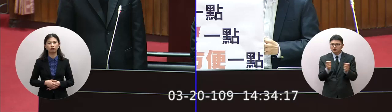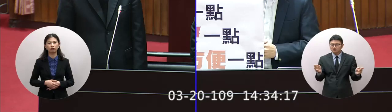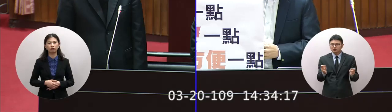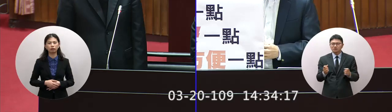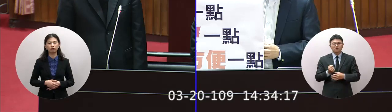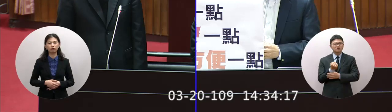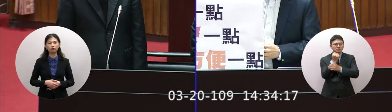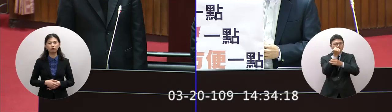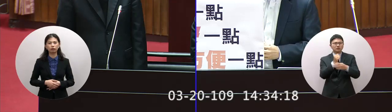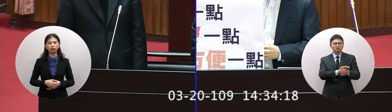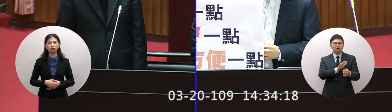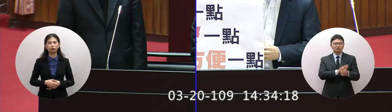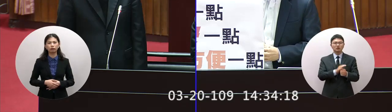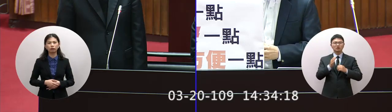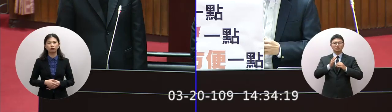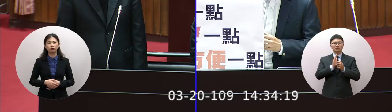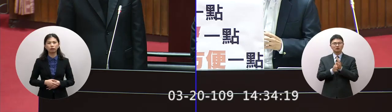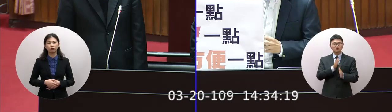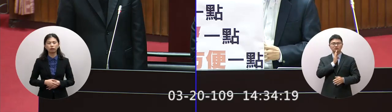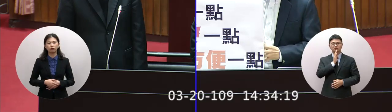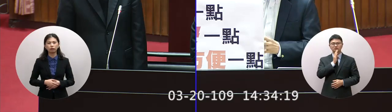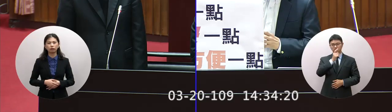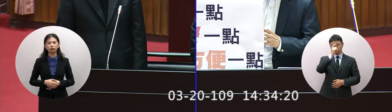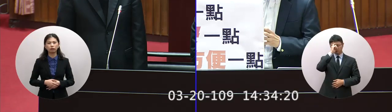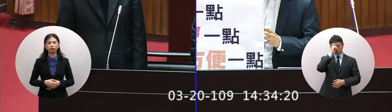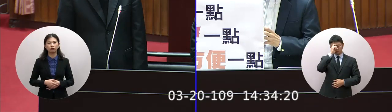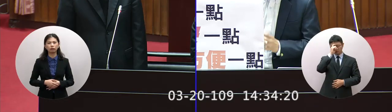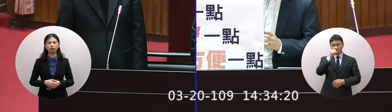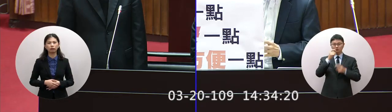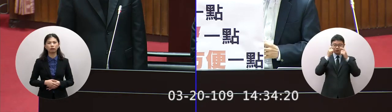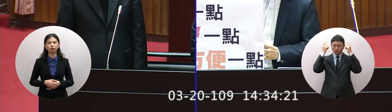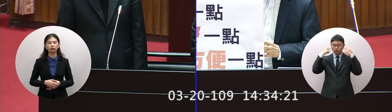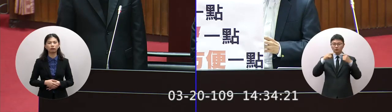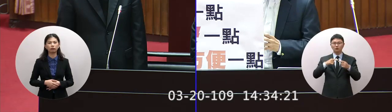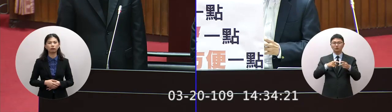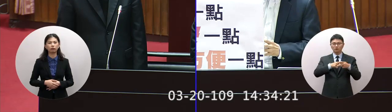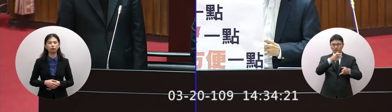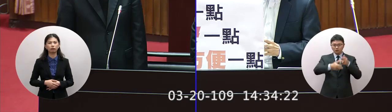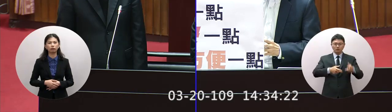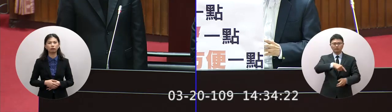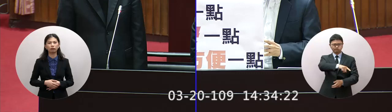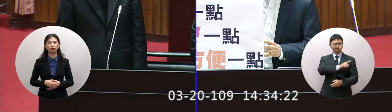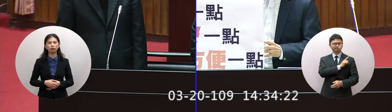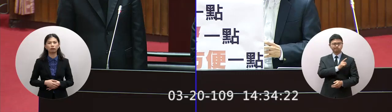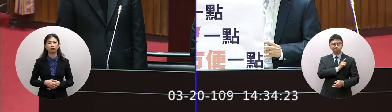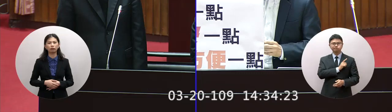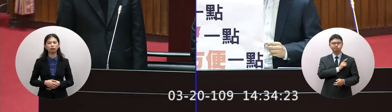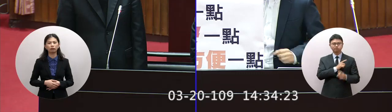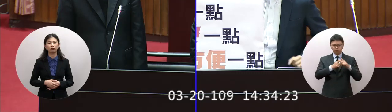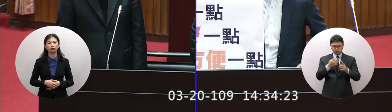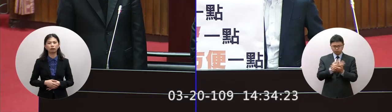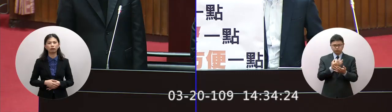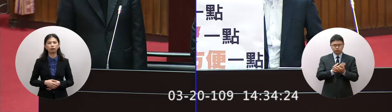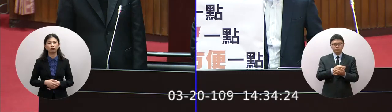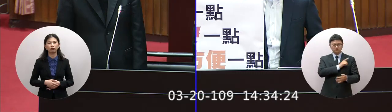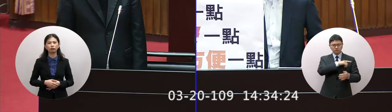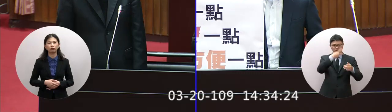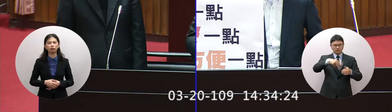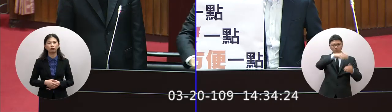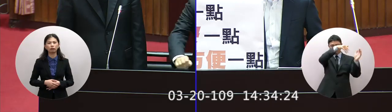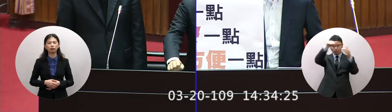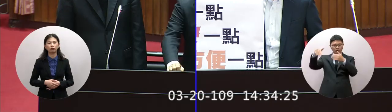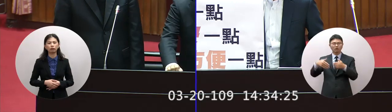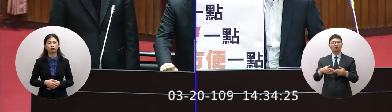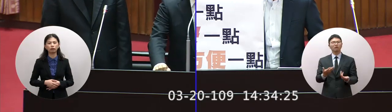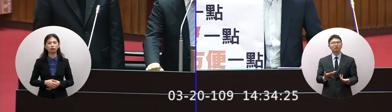支持，还是说我们仍然希望相关的口罩工厂业者生产商，他应该自己把缺口能力补起来？